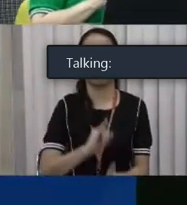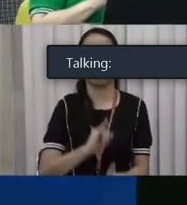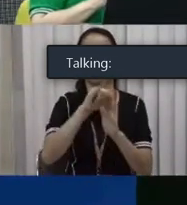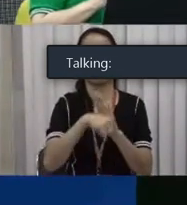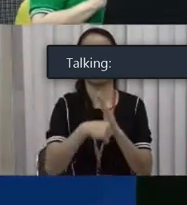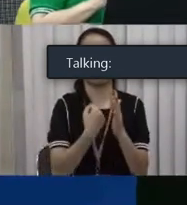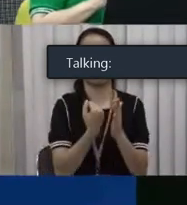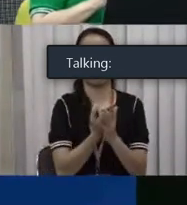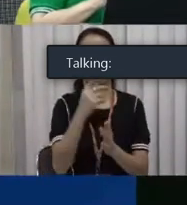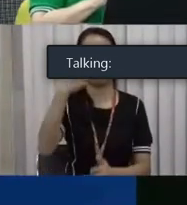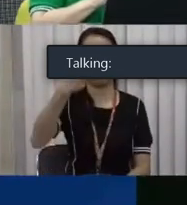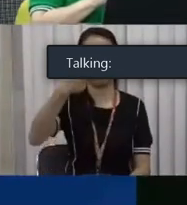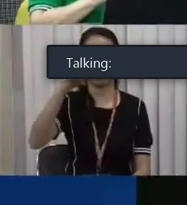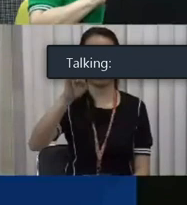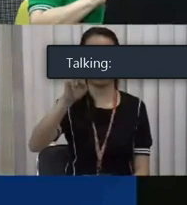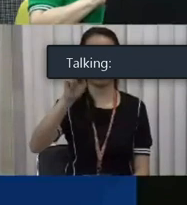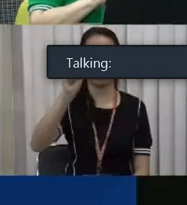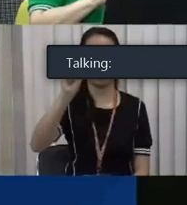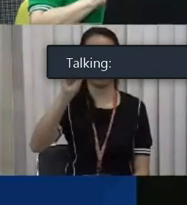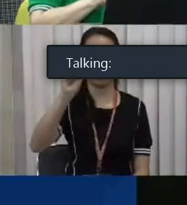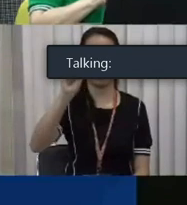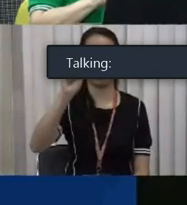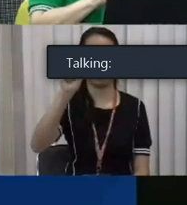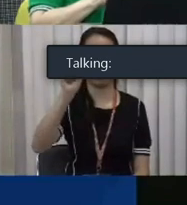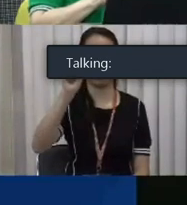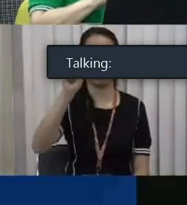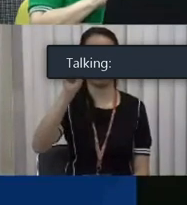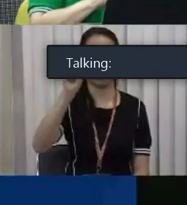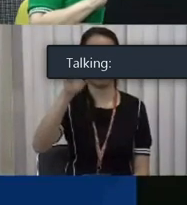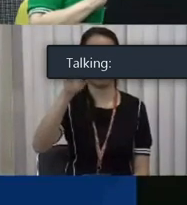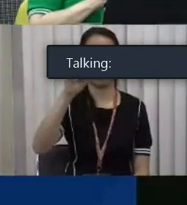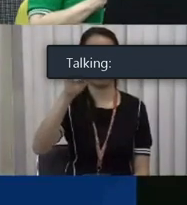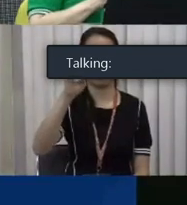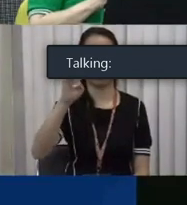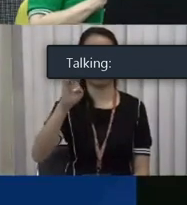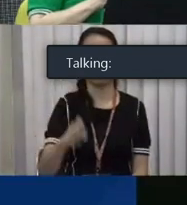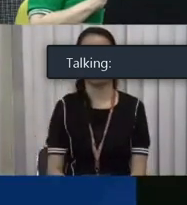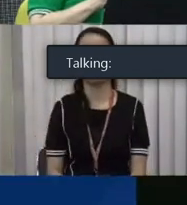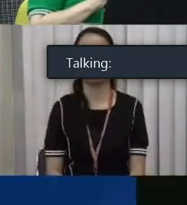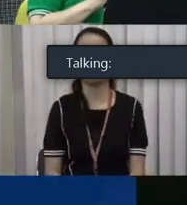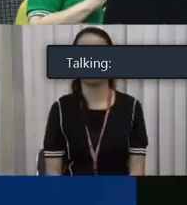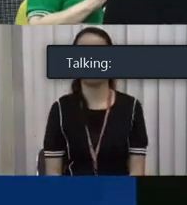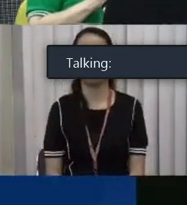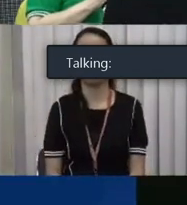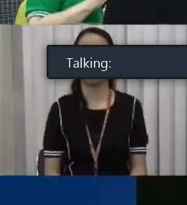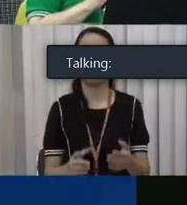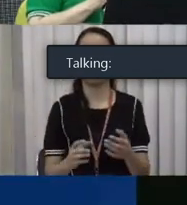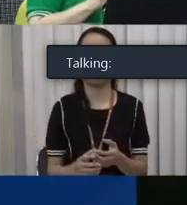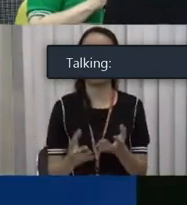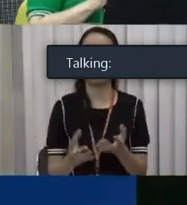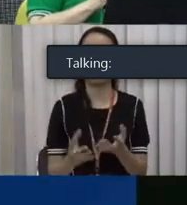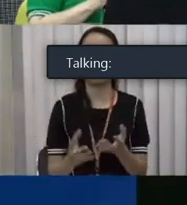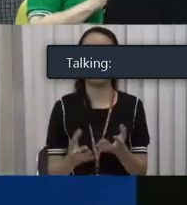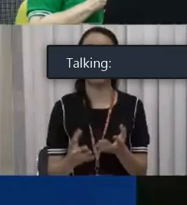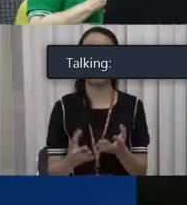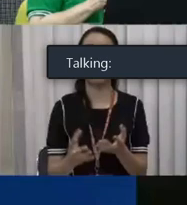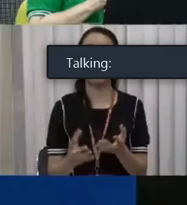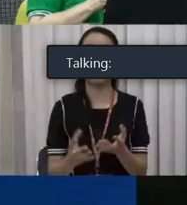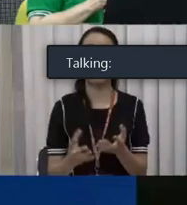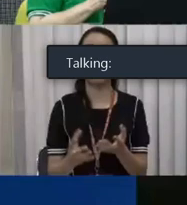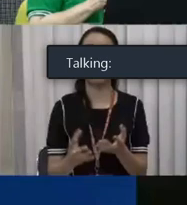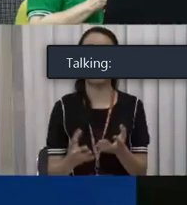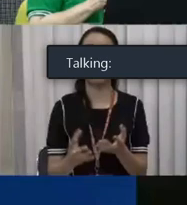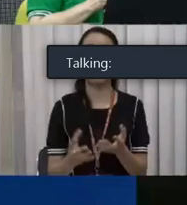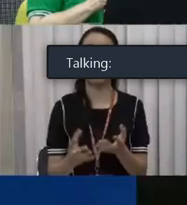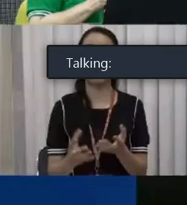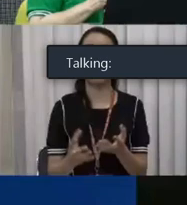may naasa just and humane condition of work? Of course, iyahang makuha tong iyahang